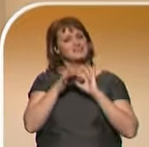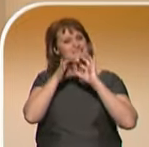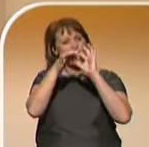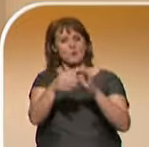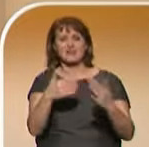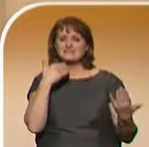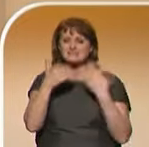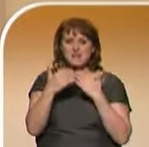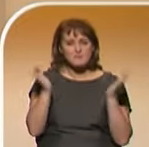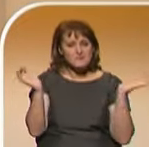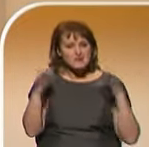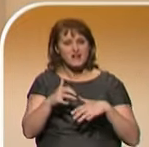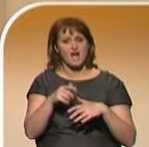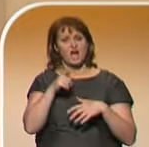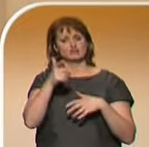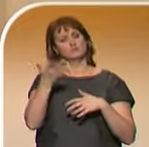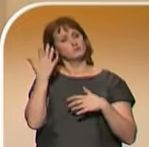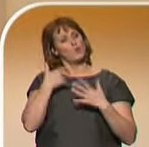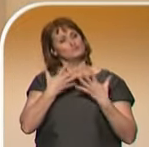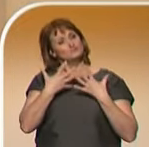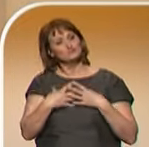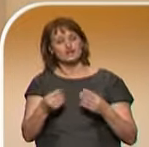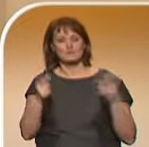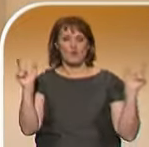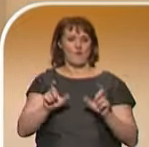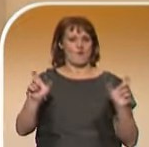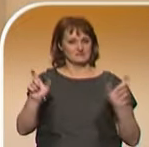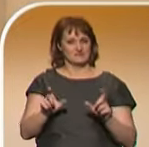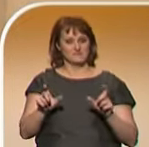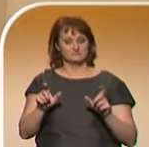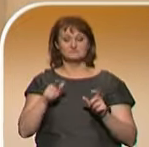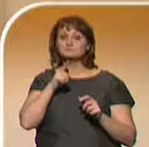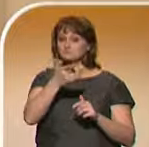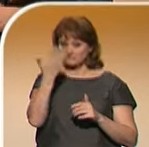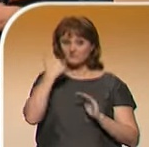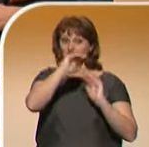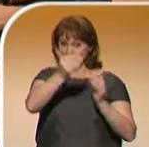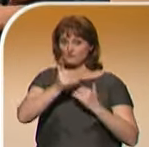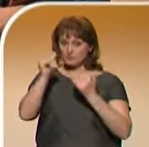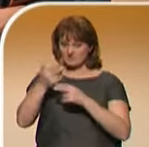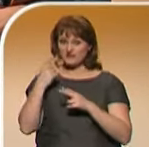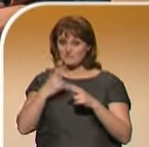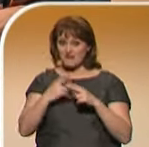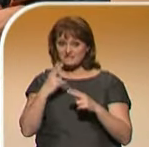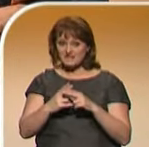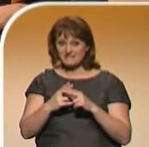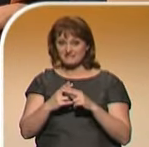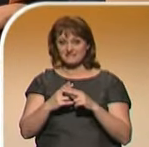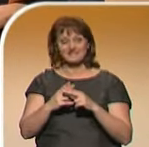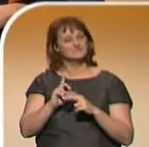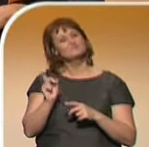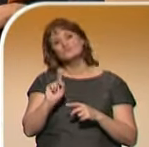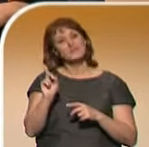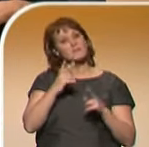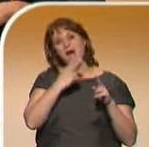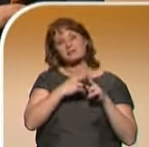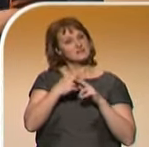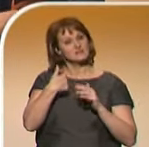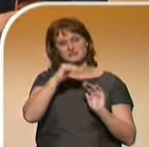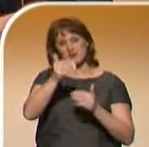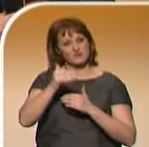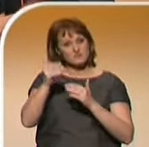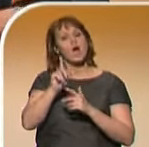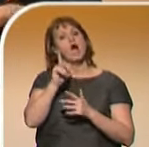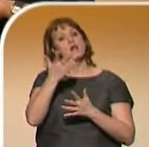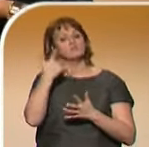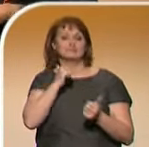vynikající řečníci a proběhlo to celé v přátelské atmosféře. A pozvali jste třeba i některé pacienty? Pacienty ne, ale měli jsme